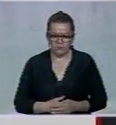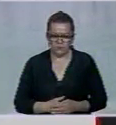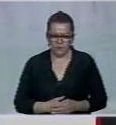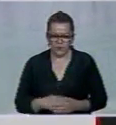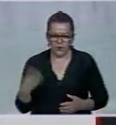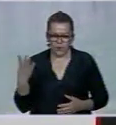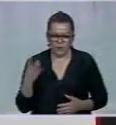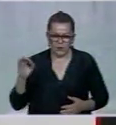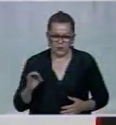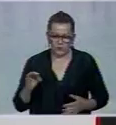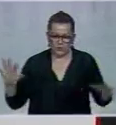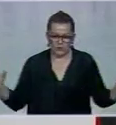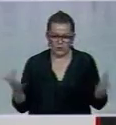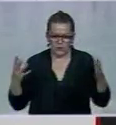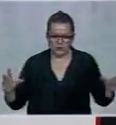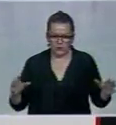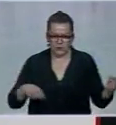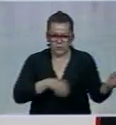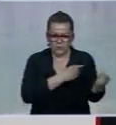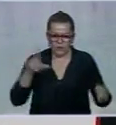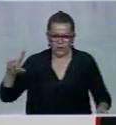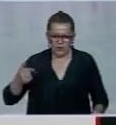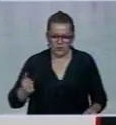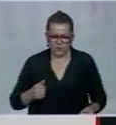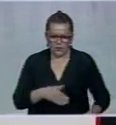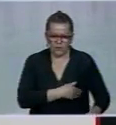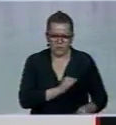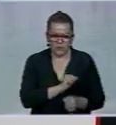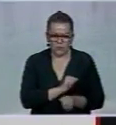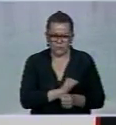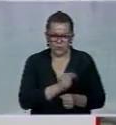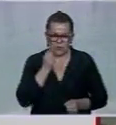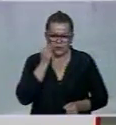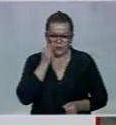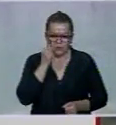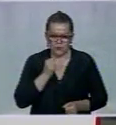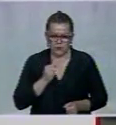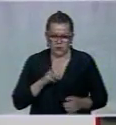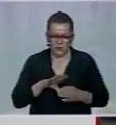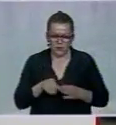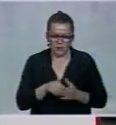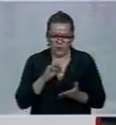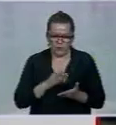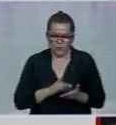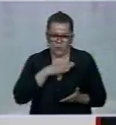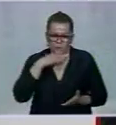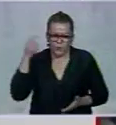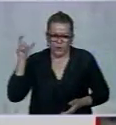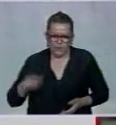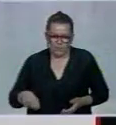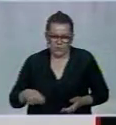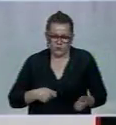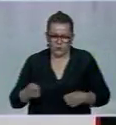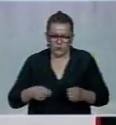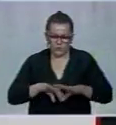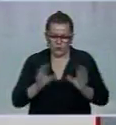Cea de-a 40-a ediție a Sinfoniei Lalelelor se va desfășura la finalul săptămânii la Pitești. La eveniment vor fi prezenți sute de comercianți din toată țara